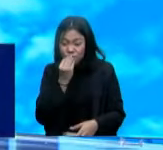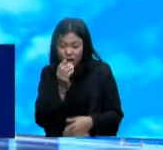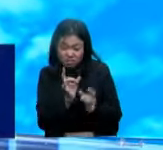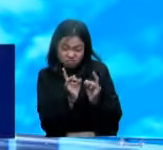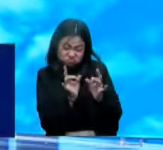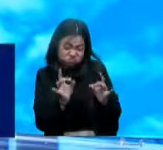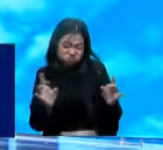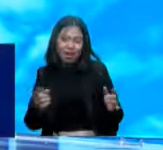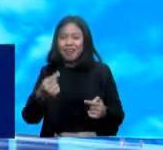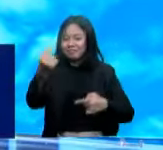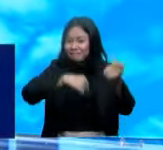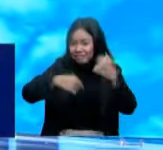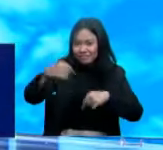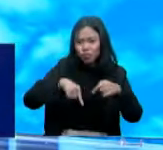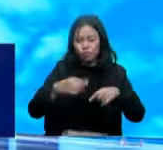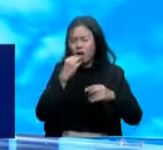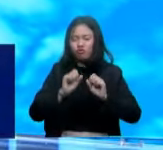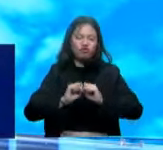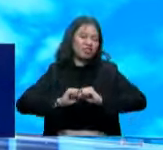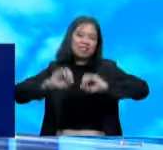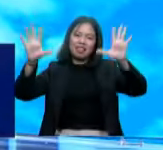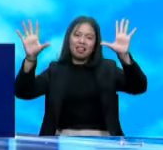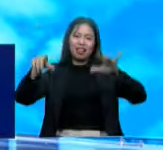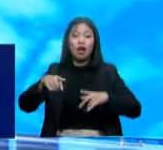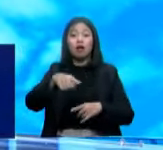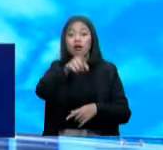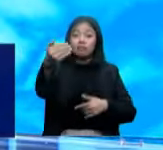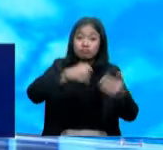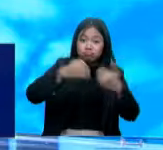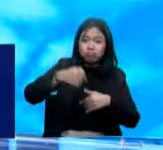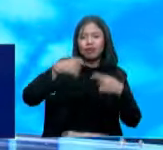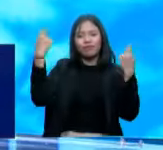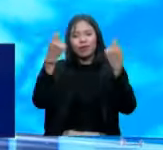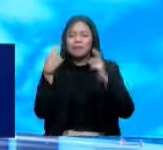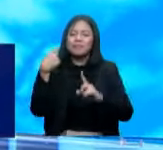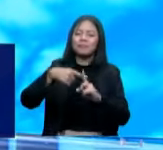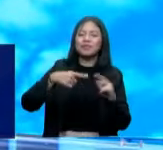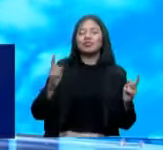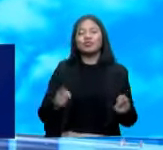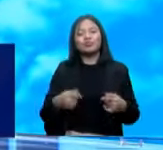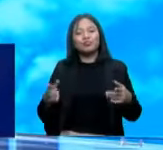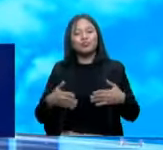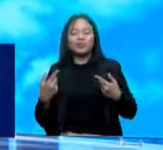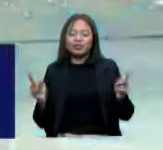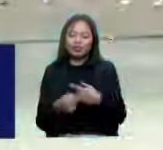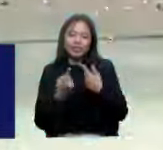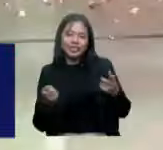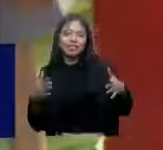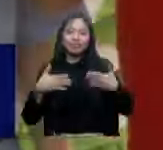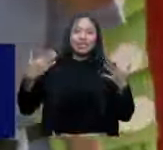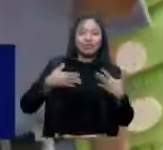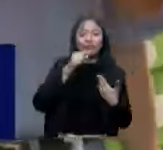dengan 500 jenis makanan viral. Pengunjung juga dihibur dengan festival musik.